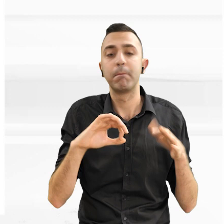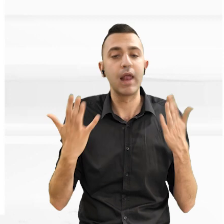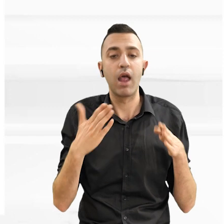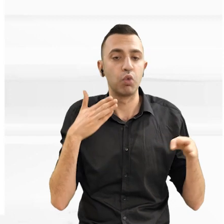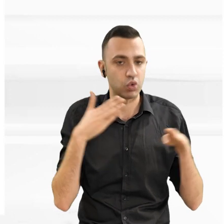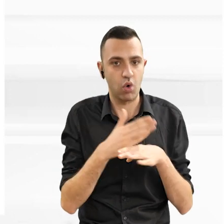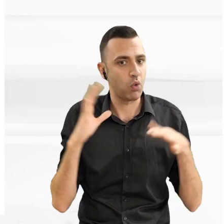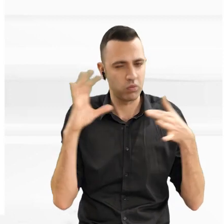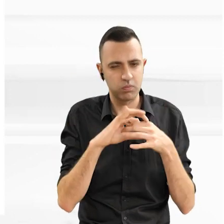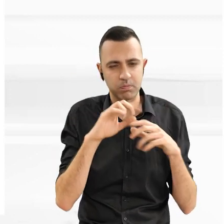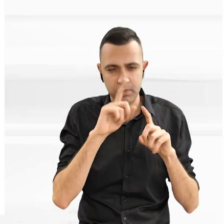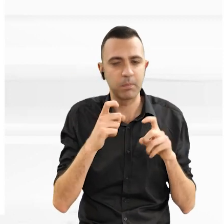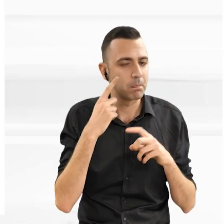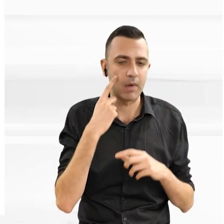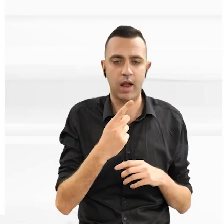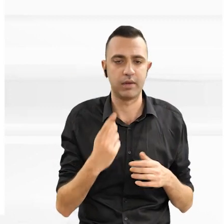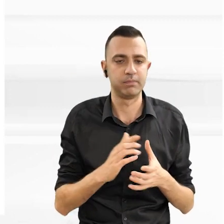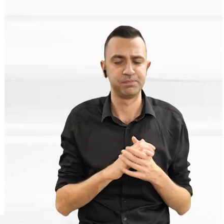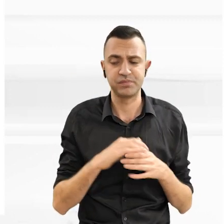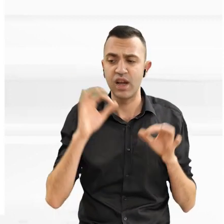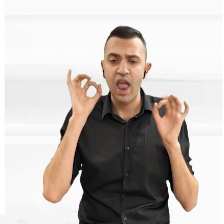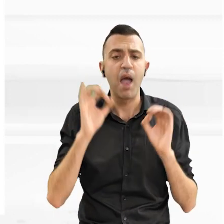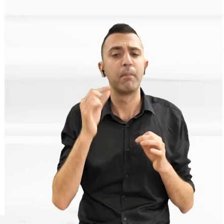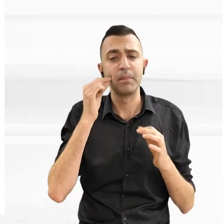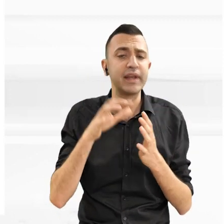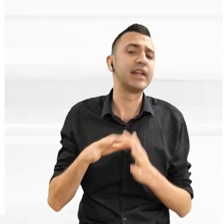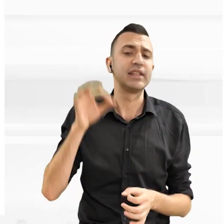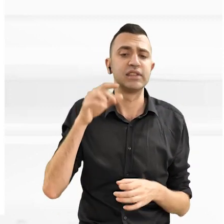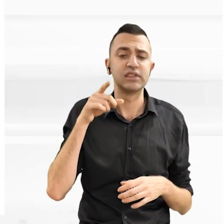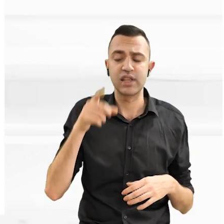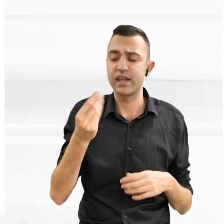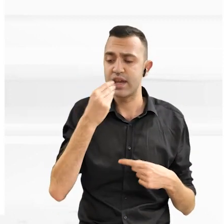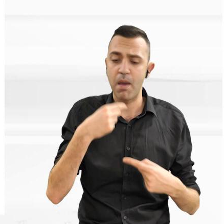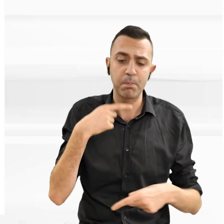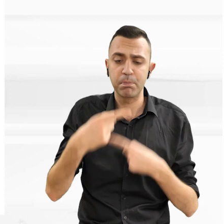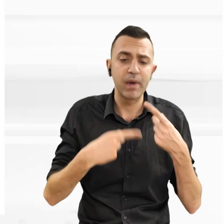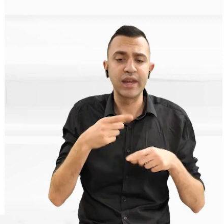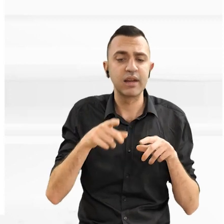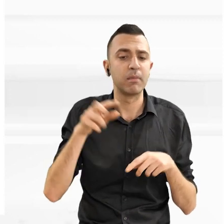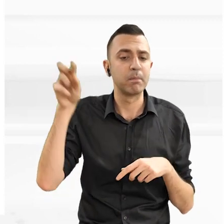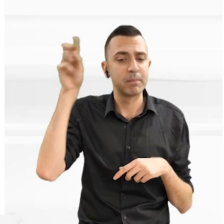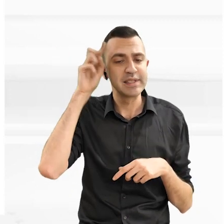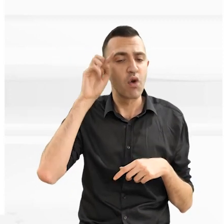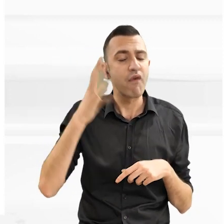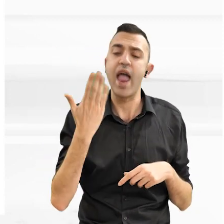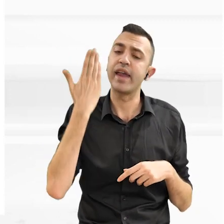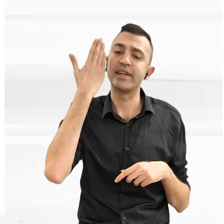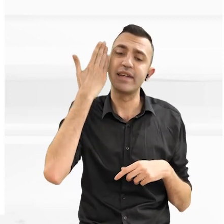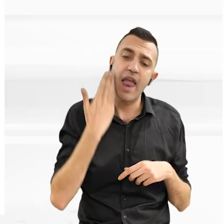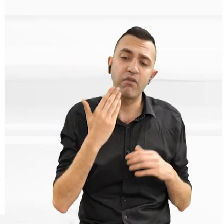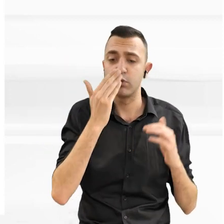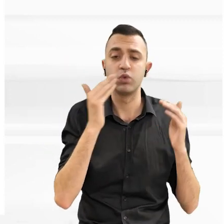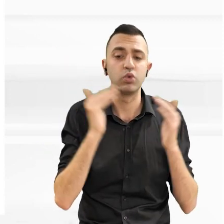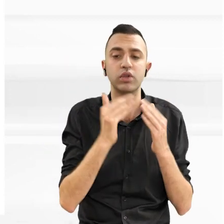biçimde birleştirilmiş hali hangi seçenek her ne kadar İnsanoğlu beslenme kavramını psikolojik bir daha keyifli bir hale dönüştürerek